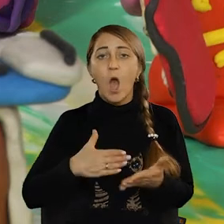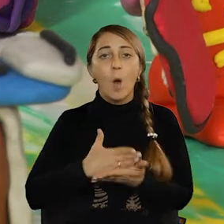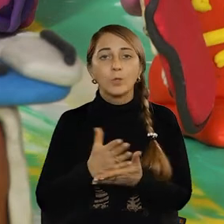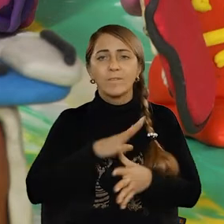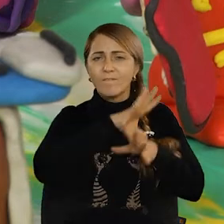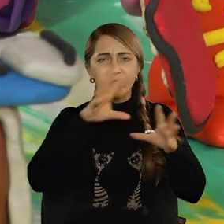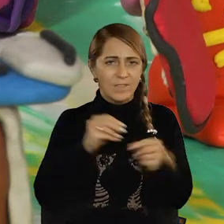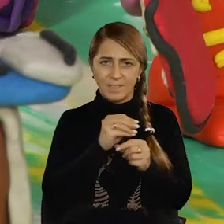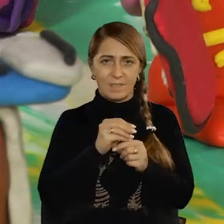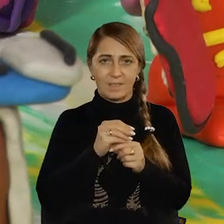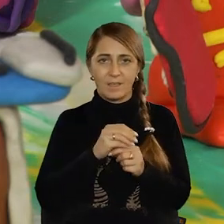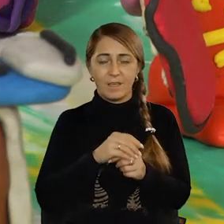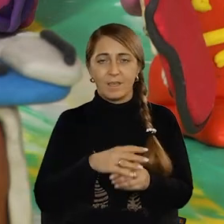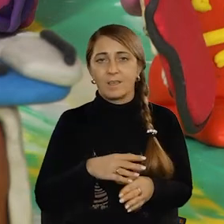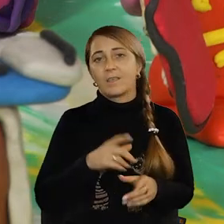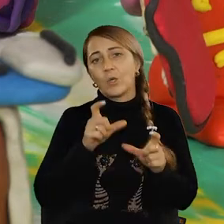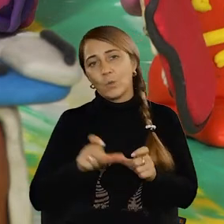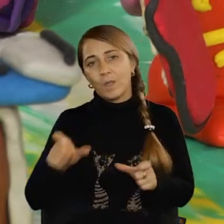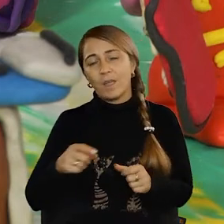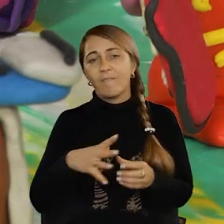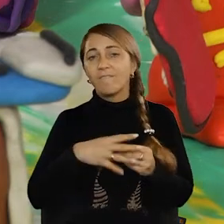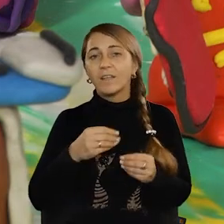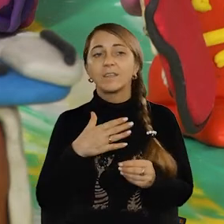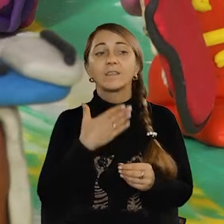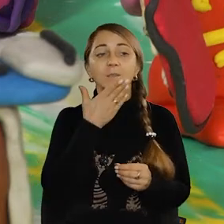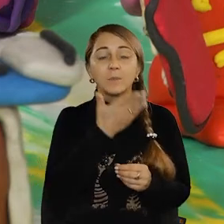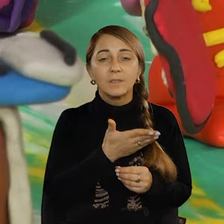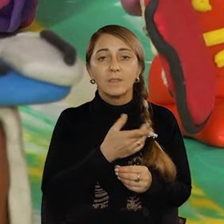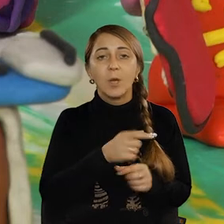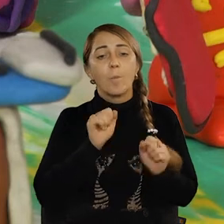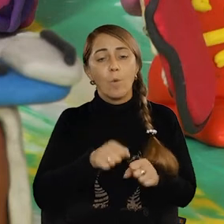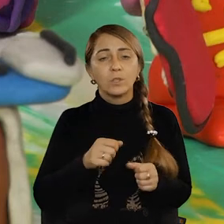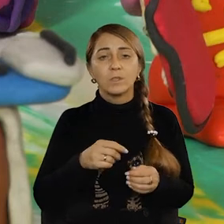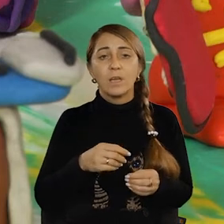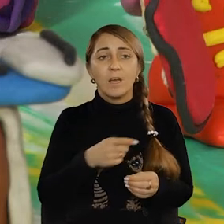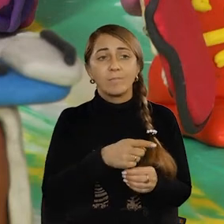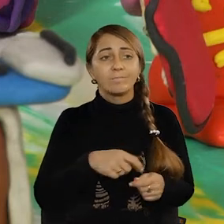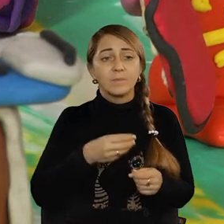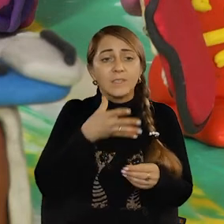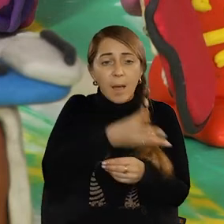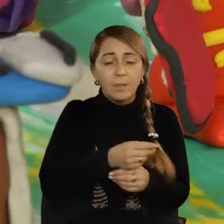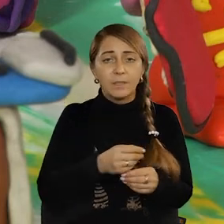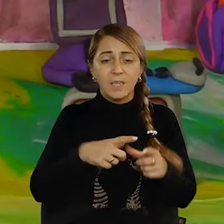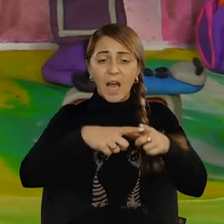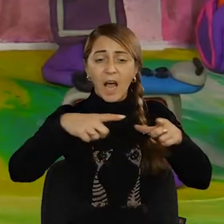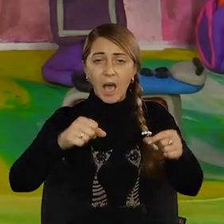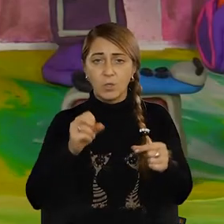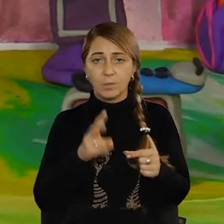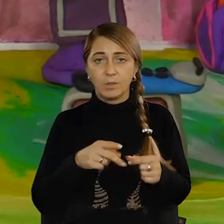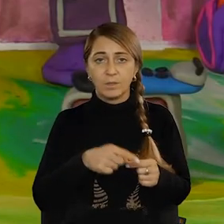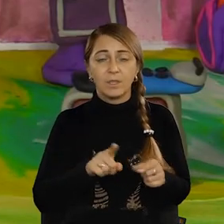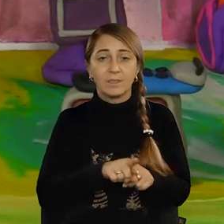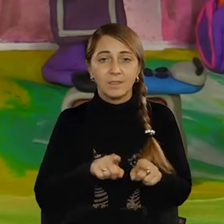всіх без винятку клієнтів. Солодка вата запитує, чи може вона розрахуватися у вас карткою. Почувся той